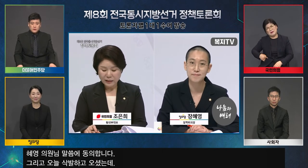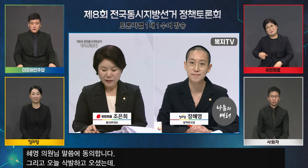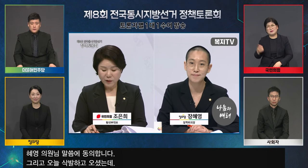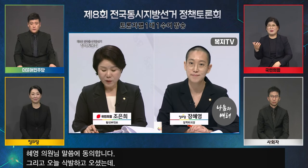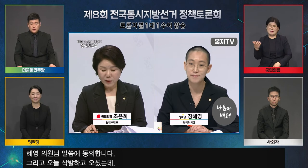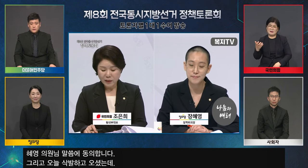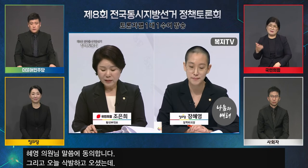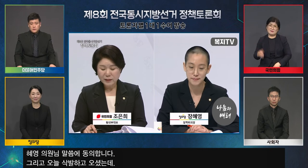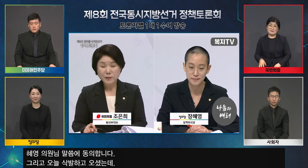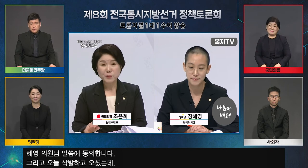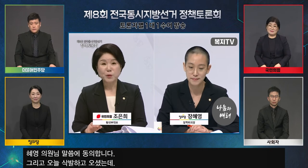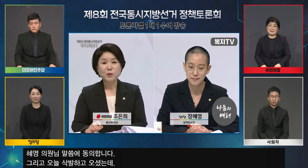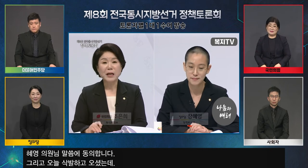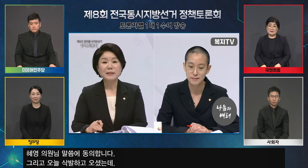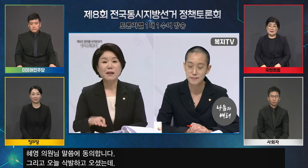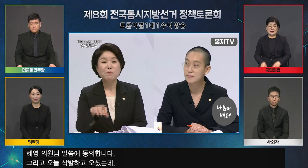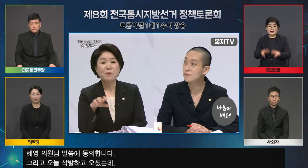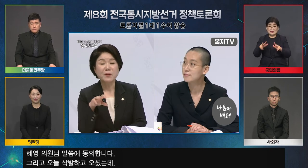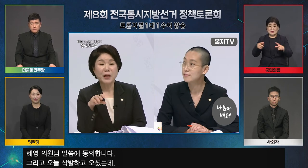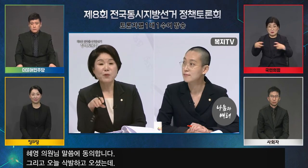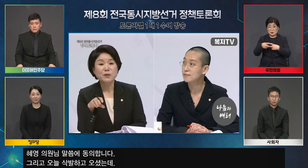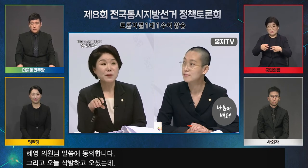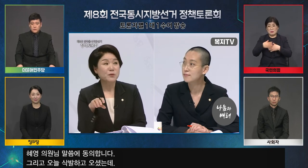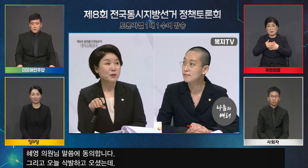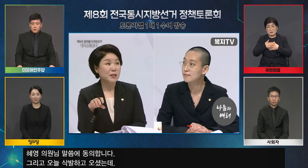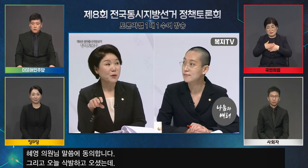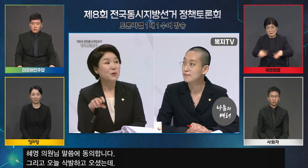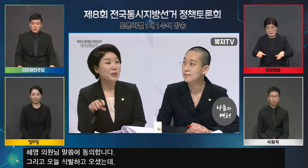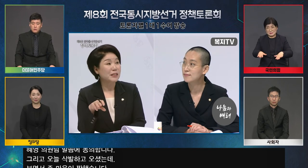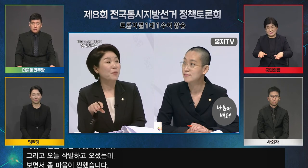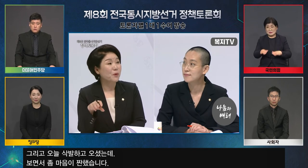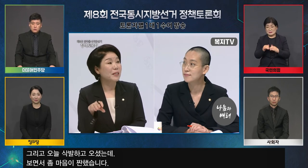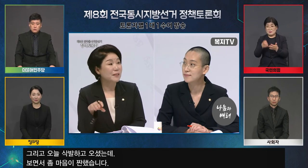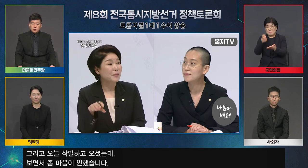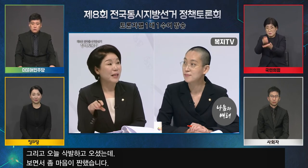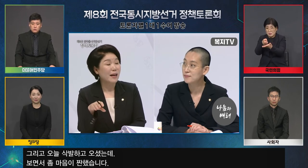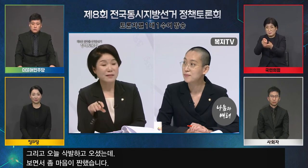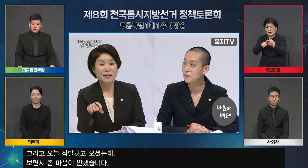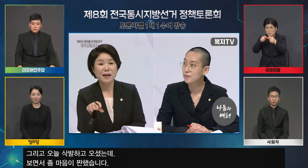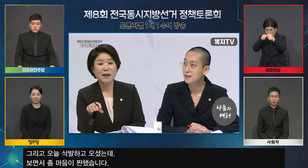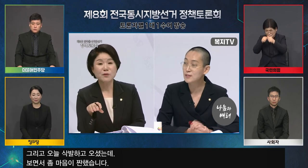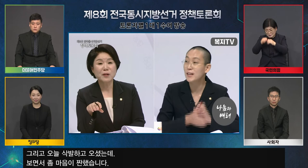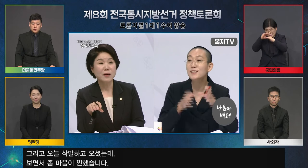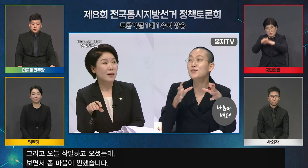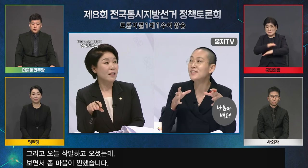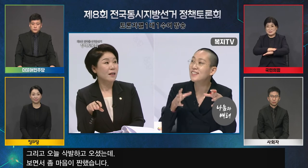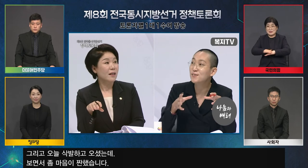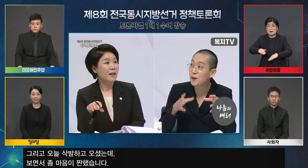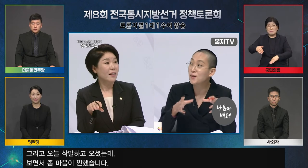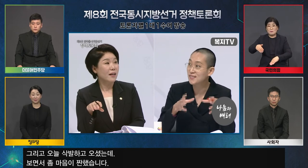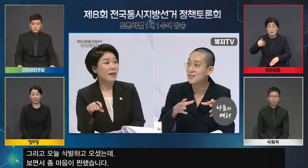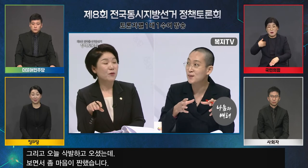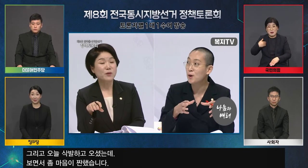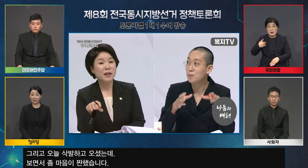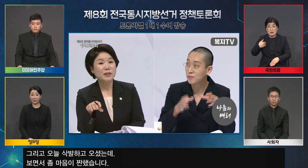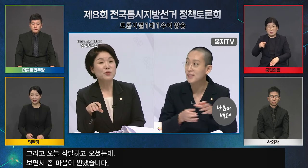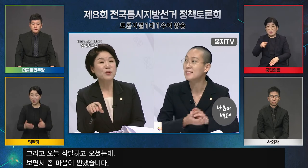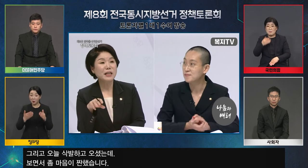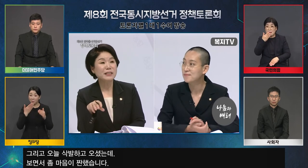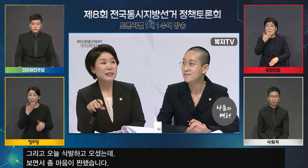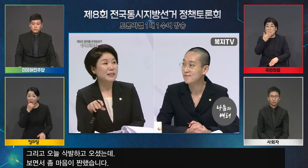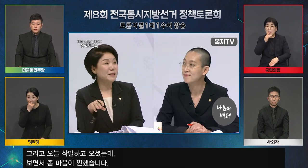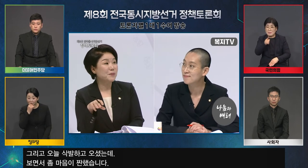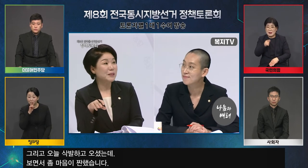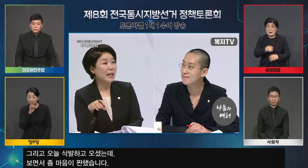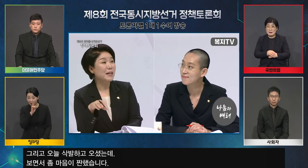그래서 지금 교통약자법의 내용을 저는 구체적으로는 아직 모르겠습니다. 제가 국회에